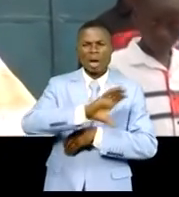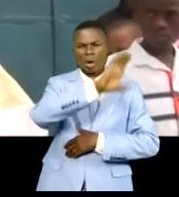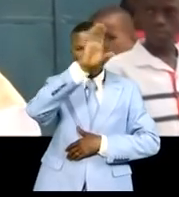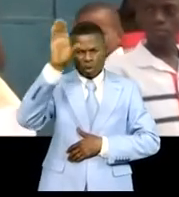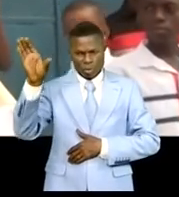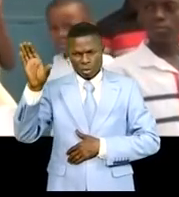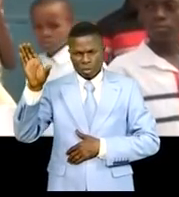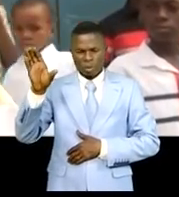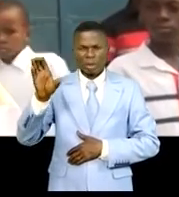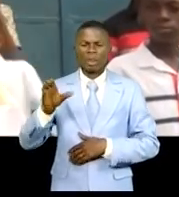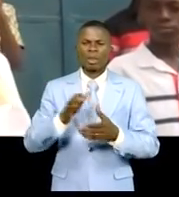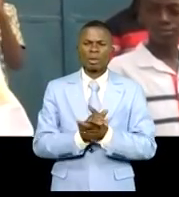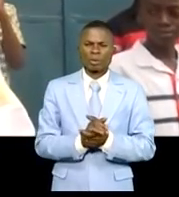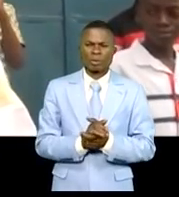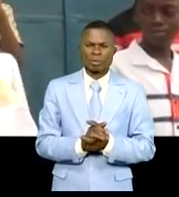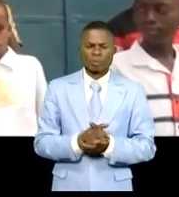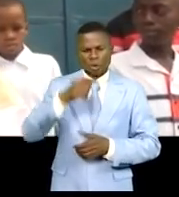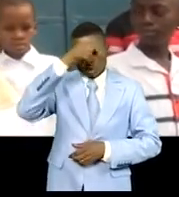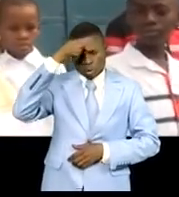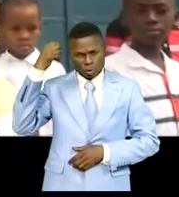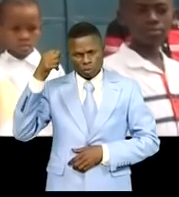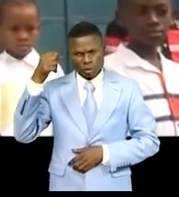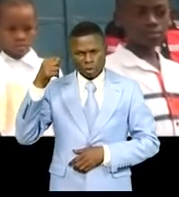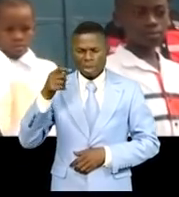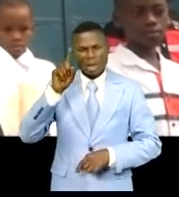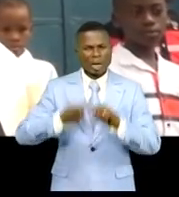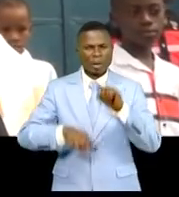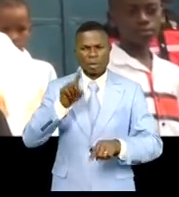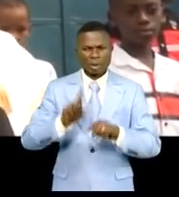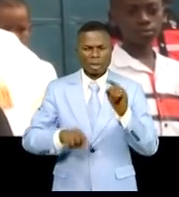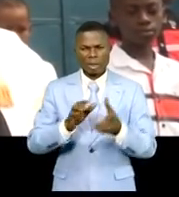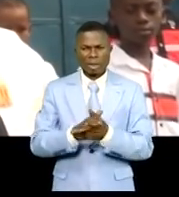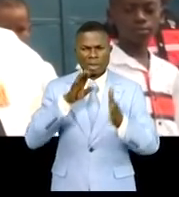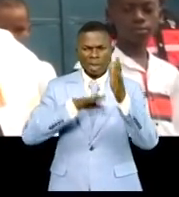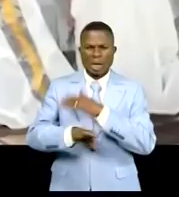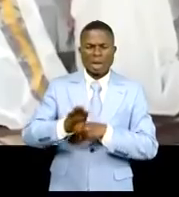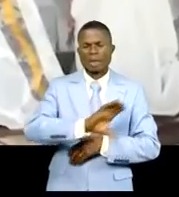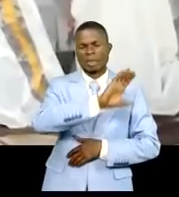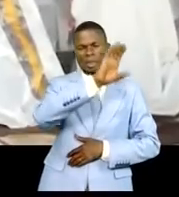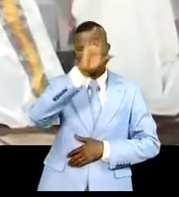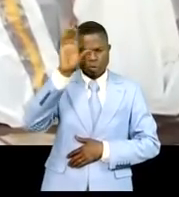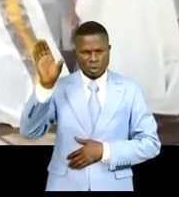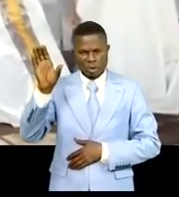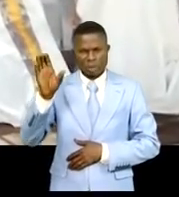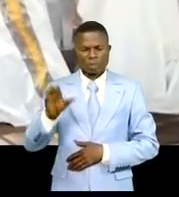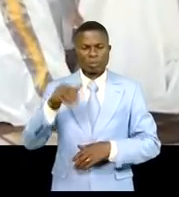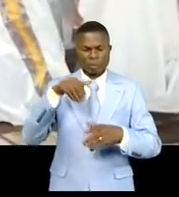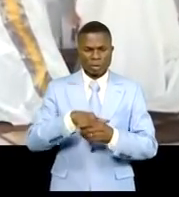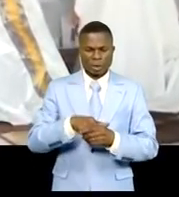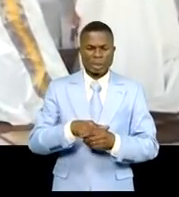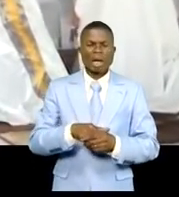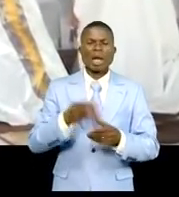par la souffrance. Sans la souffrance, il n'y a pas moyen d'hériter le royaume des cieux. À l'issue de cette